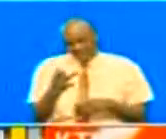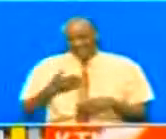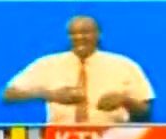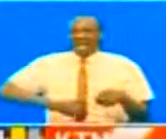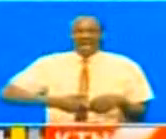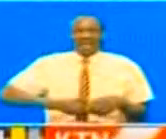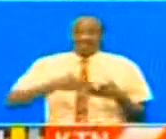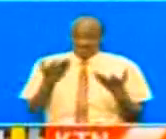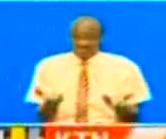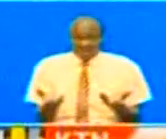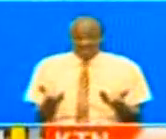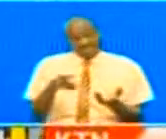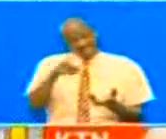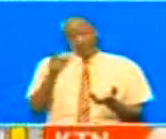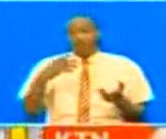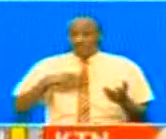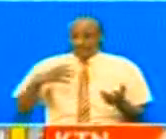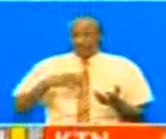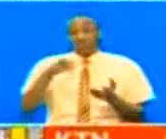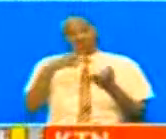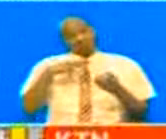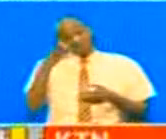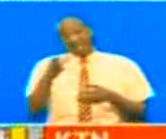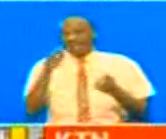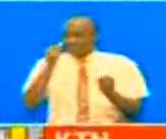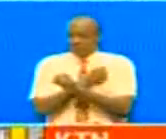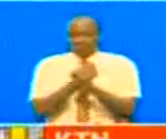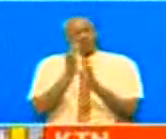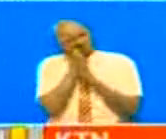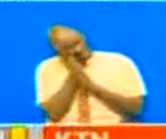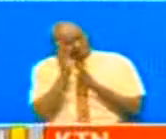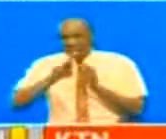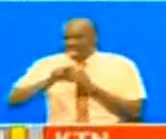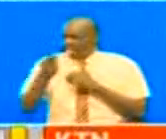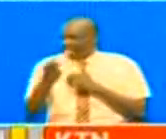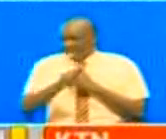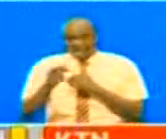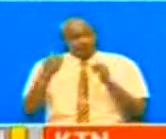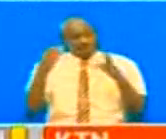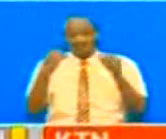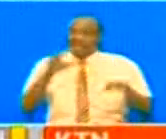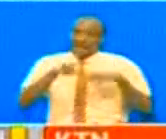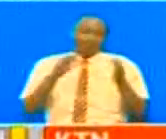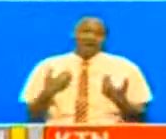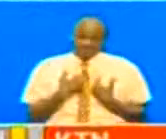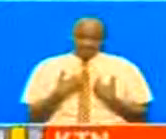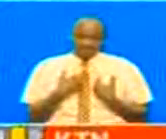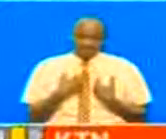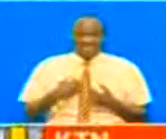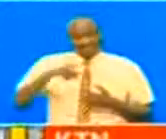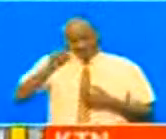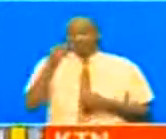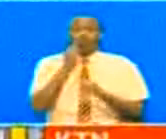lishe ikiwa ndio imewakosesha usingizi wakazi wa kaunti ya Laikipia ambao baadhi yao ni wafugaji. Hali hii